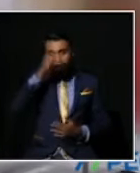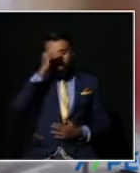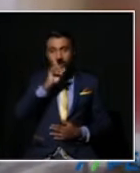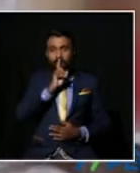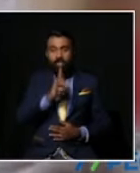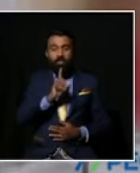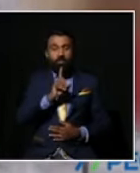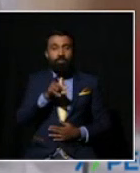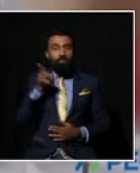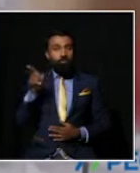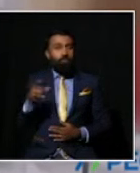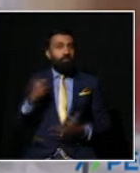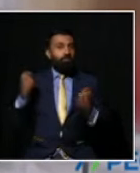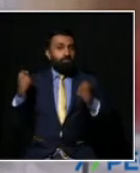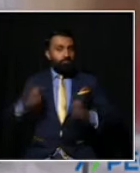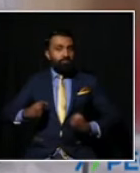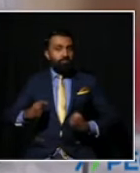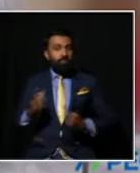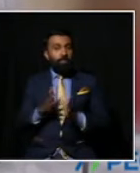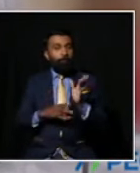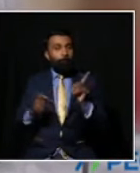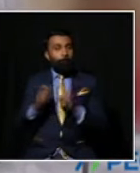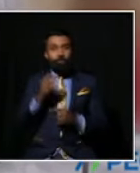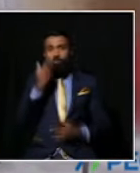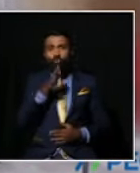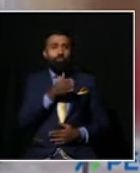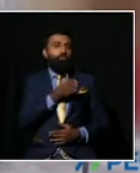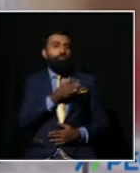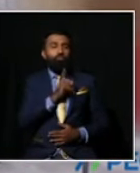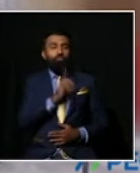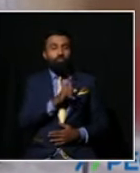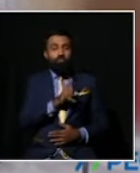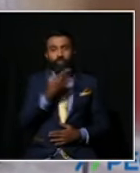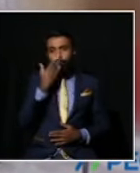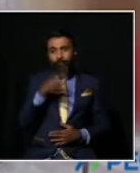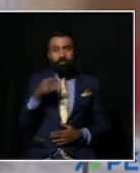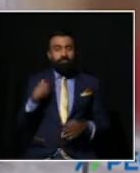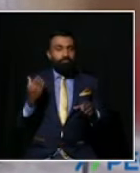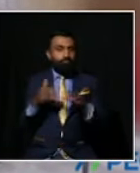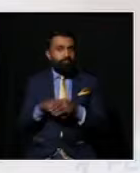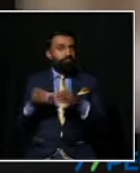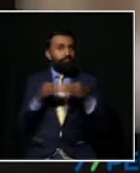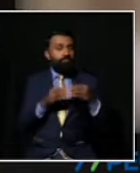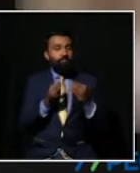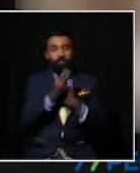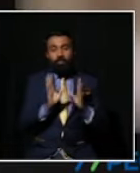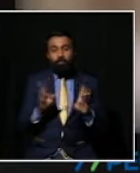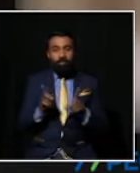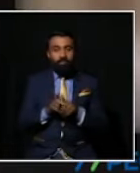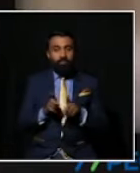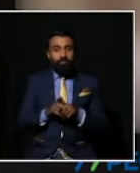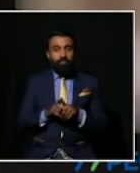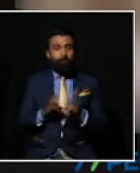කරන්න මේකේ සභාපතිවරයා සහ මන්ත්‍රීවරු සුදුසු අය කවුද කියලා මේක පච් කරන්න එක එක පක්ෂවලට දෙන්න එපා. ඒකේ